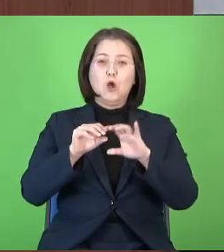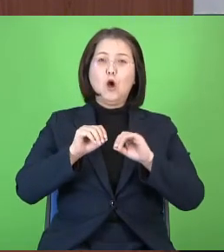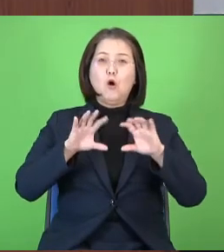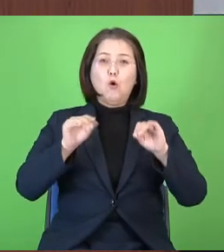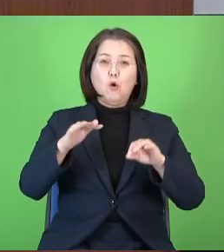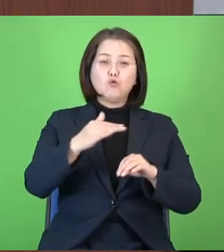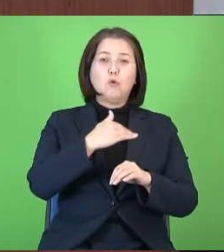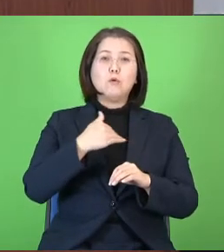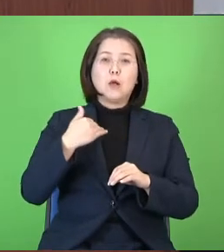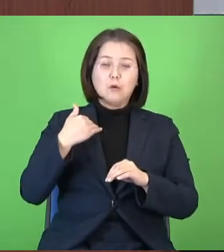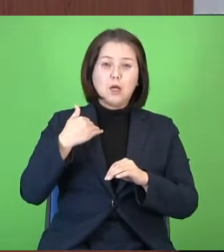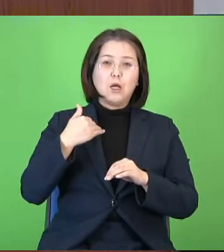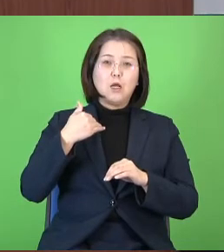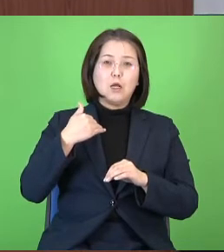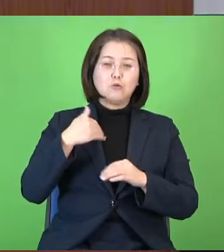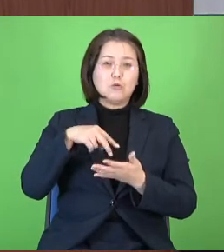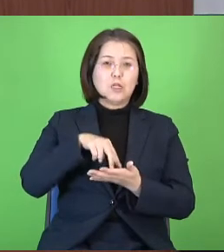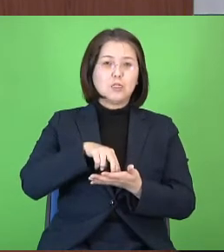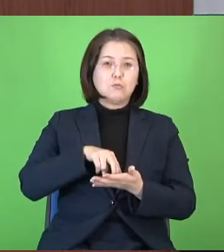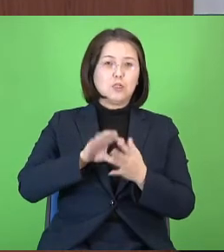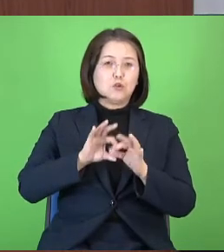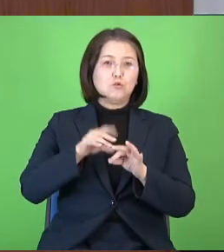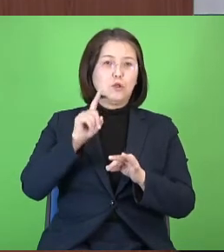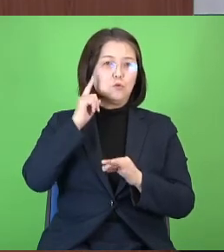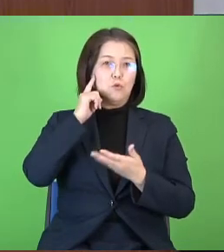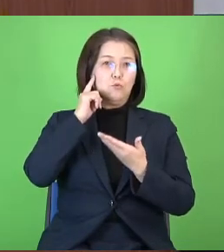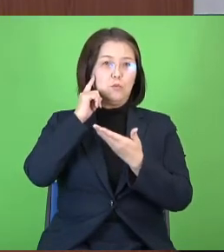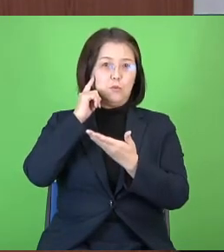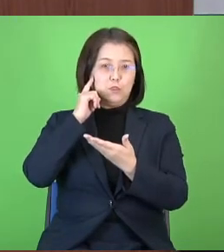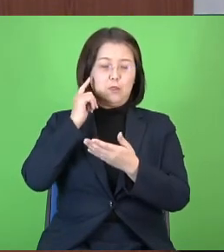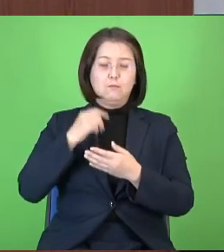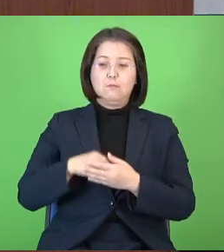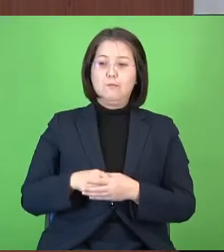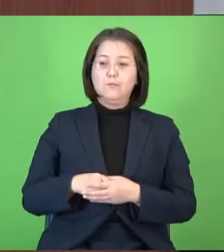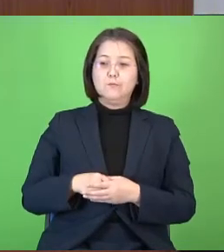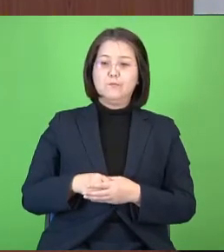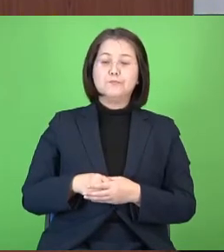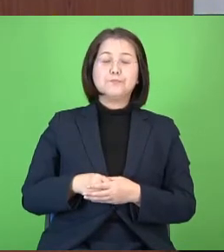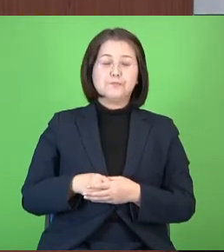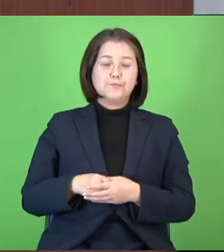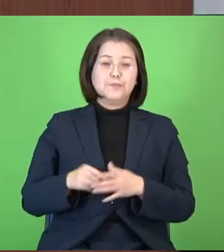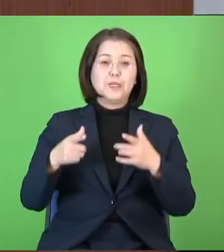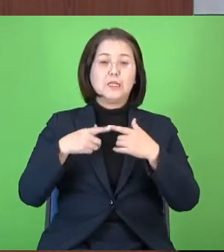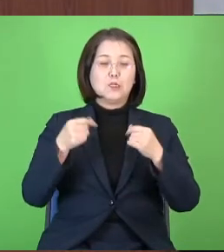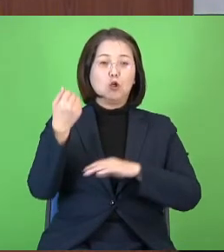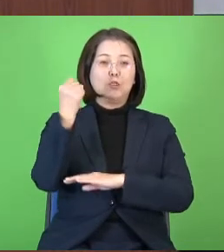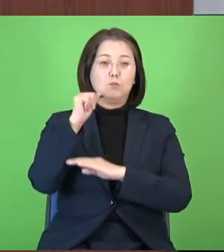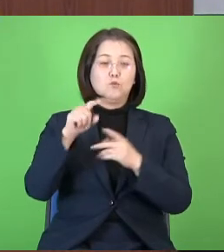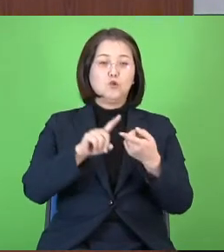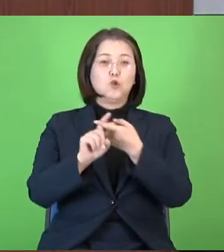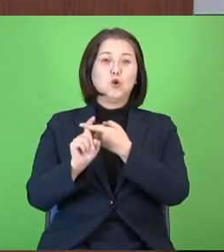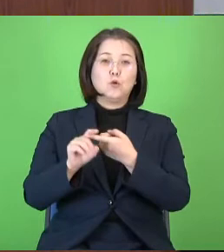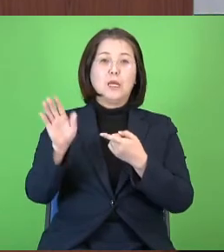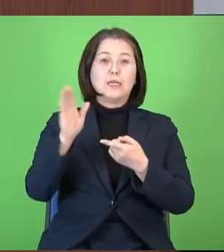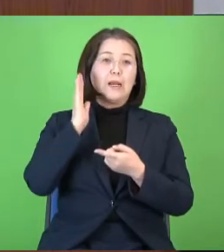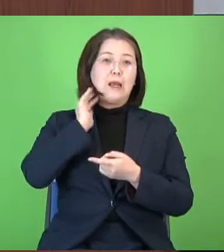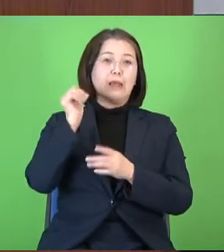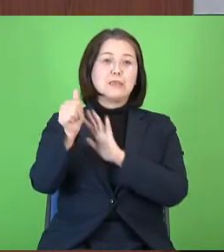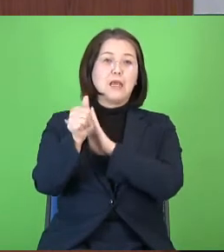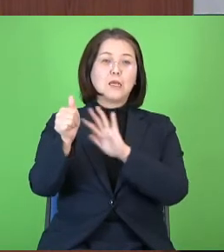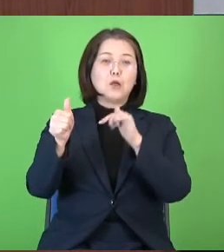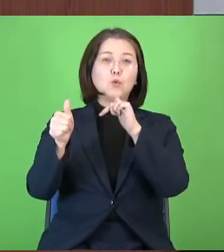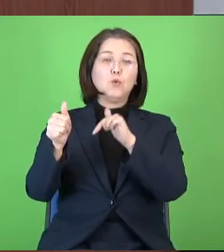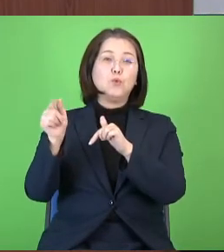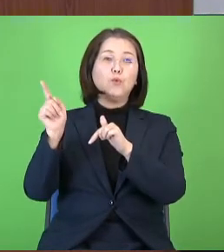共有に含ま4寄り添ったりから9 aその防災の取り組みにこつらえていくという狙いもあるんですけれども